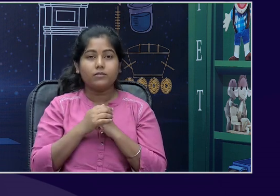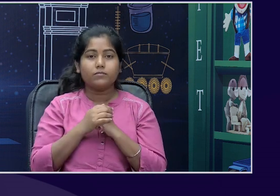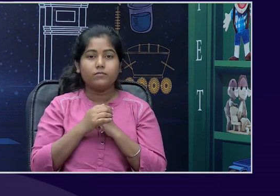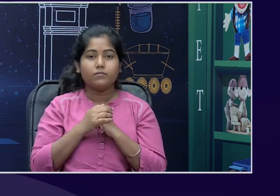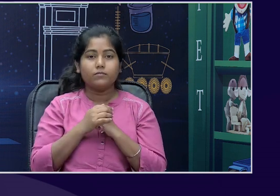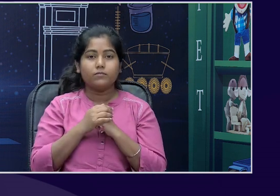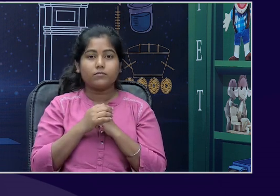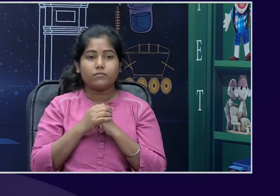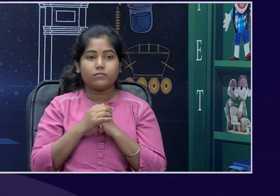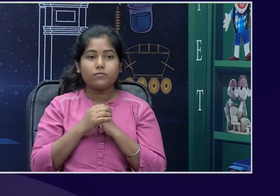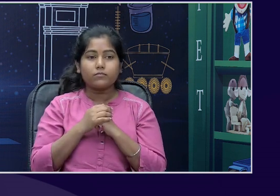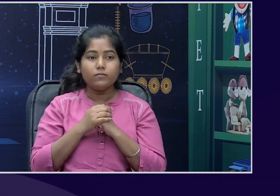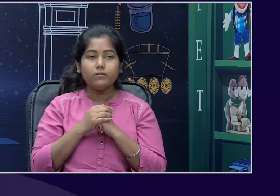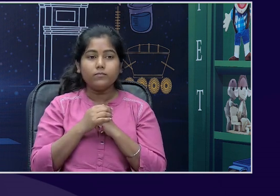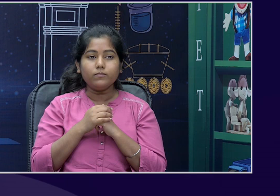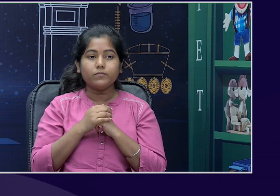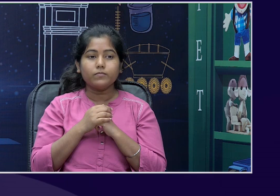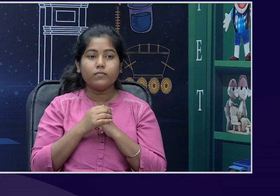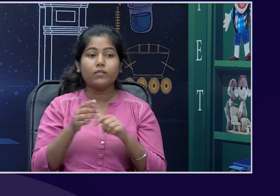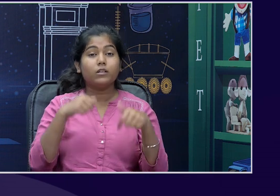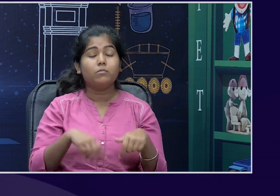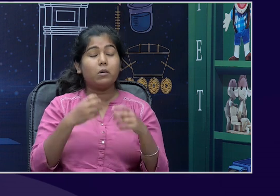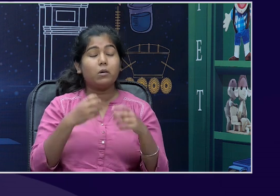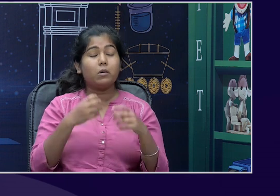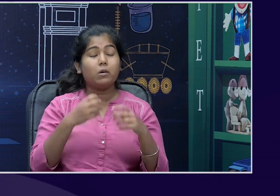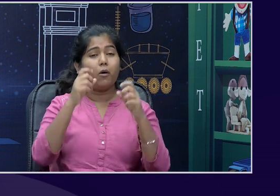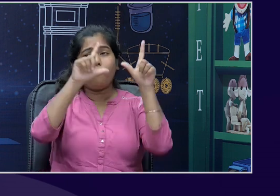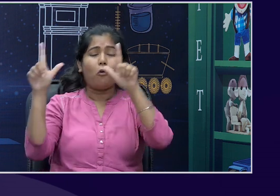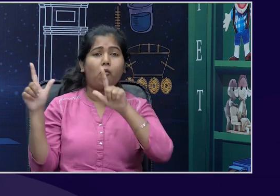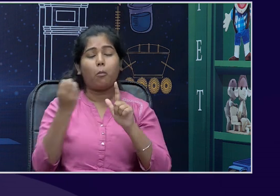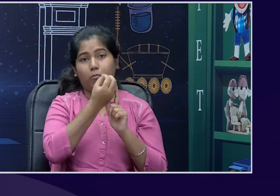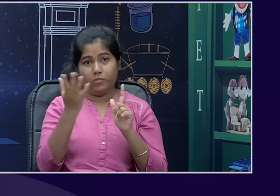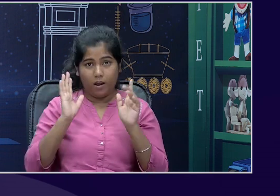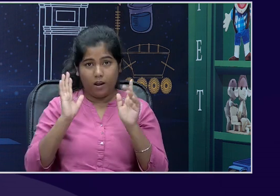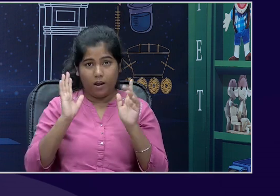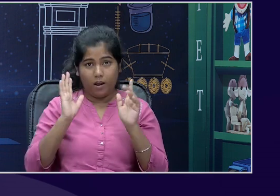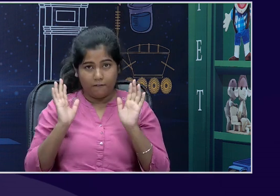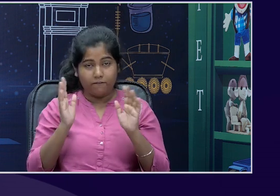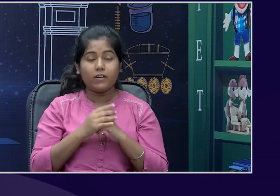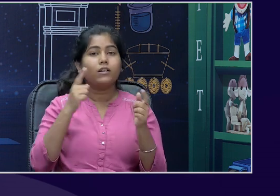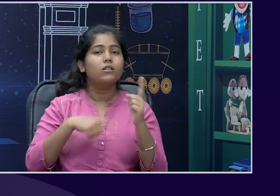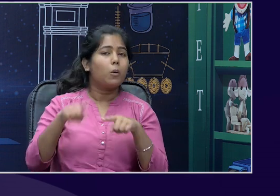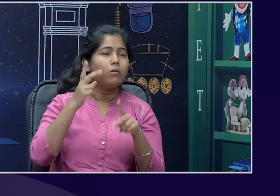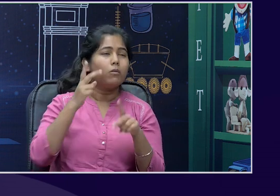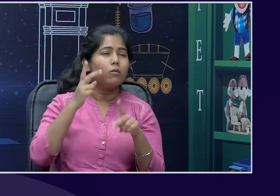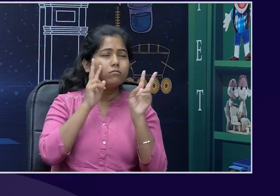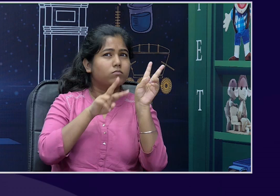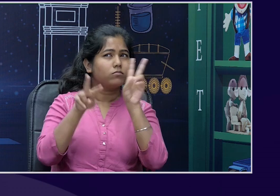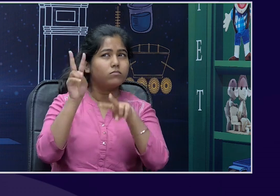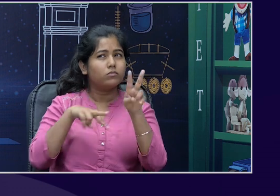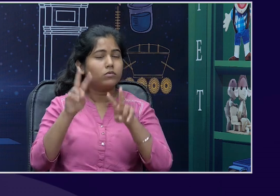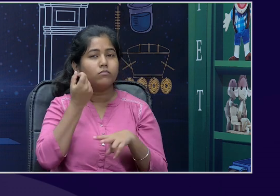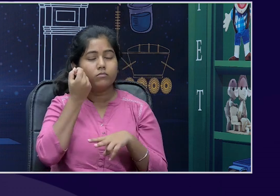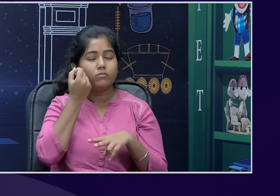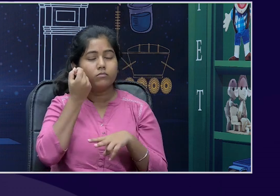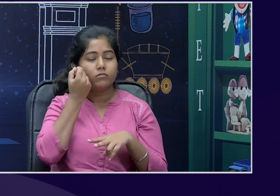देखेंगे बहुत सारे इसमें पिक्चर्स हैं, जिसके माध्यम से आपको ये अंडरस्टैंड हो जाएगा कि ये किस